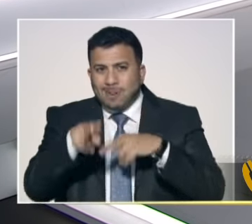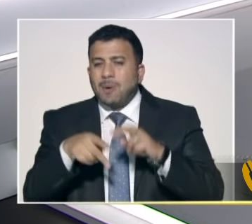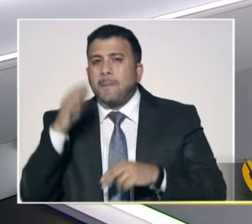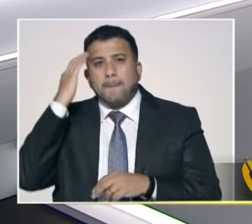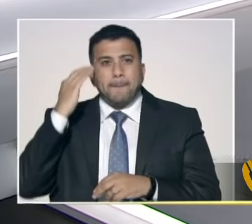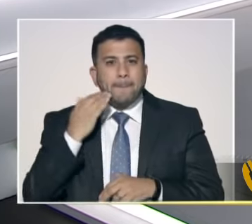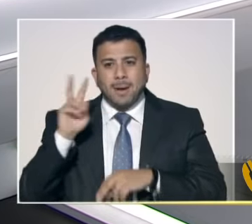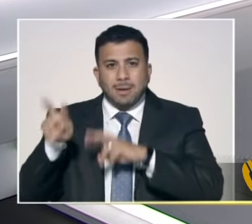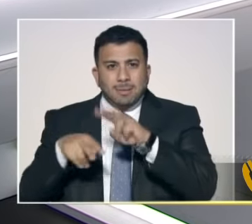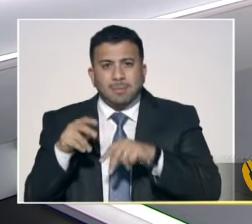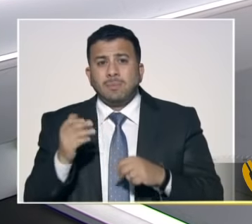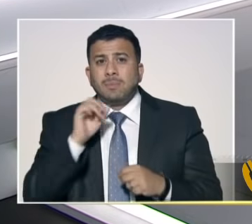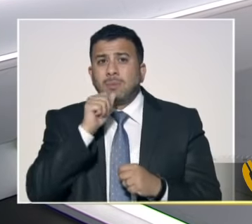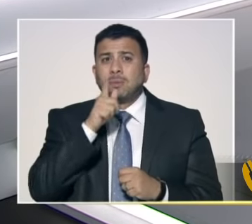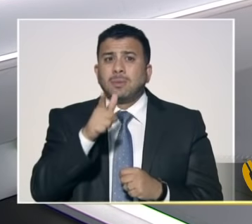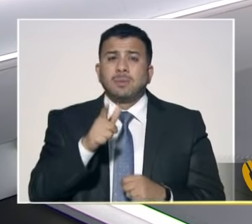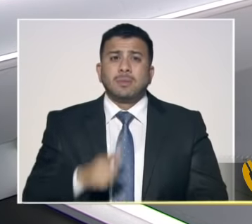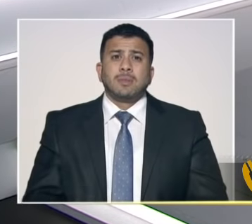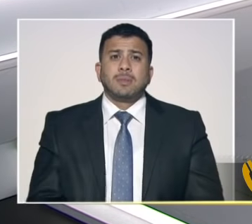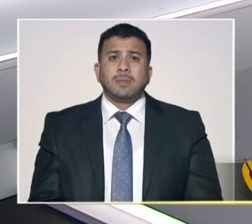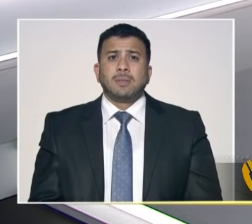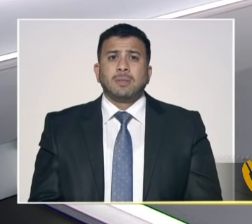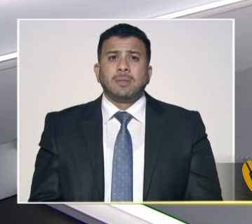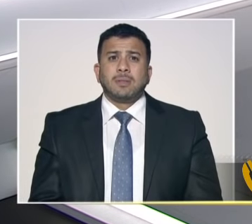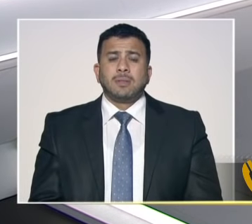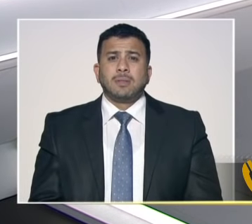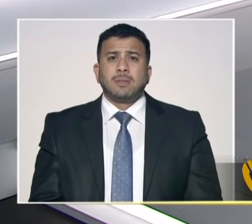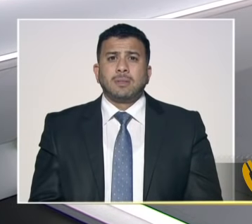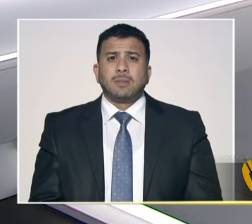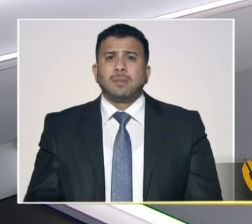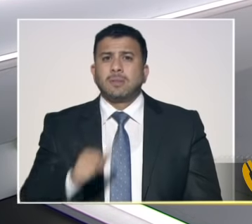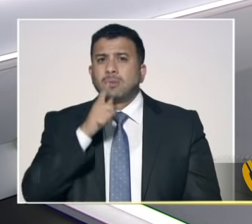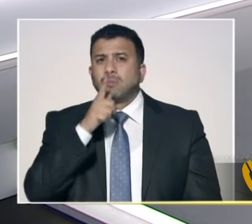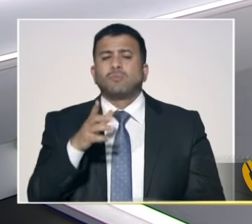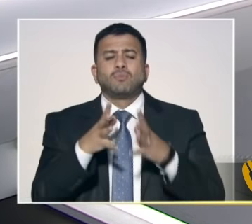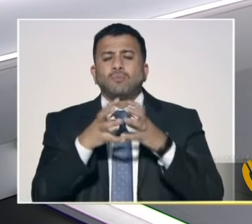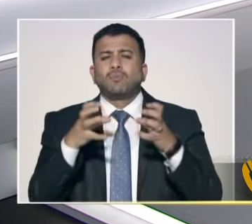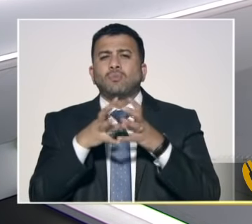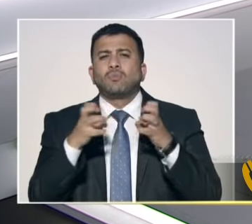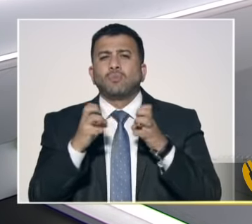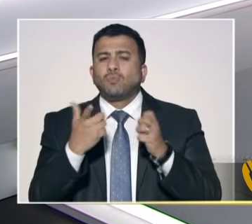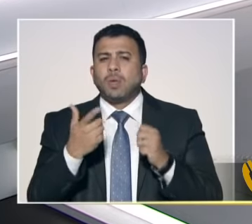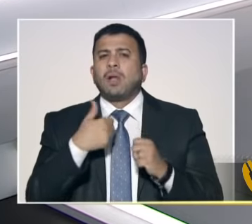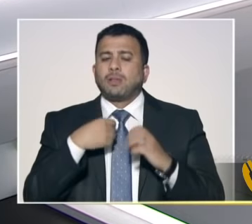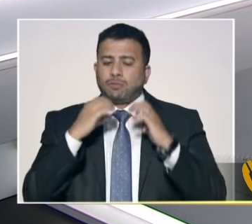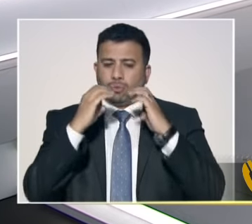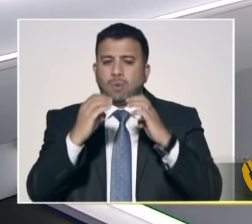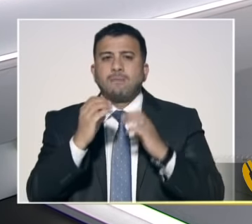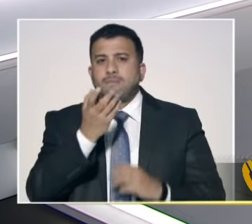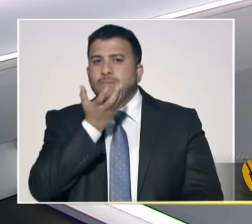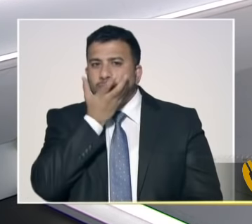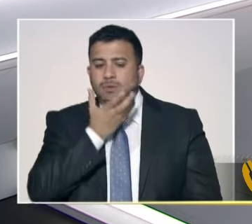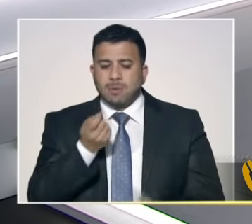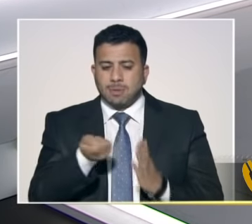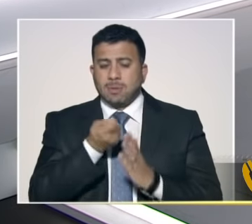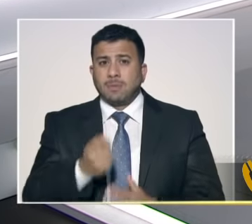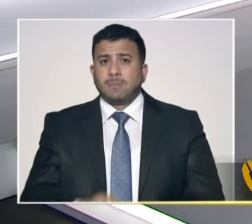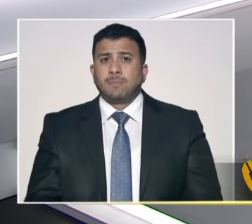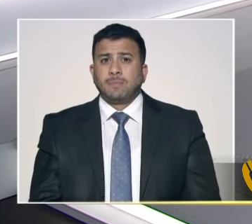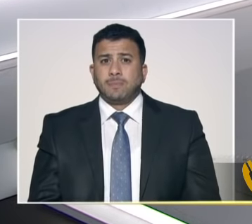شو الحكم اذا كان دويت معاه انا وهيك؟ ان شاء الله يا منور. وبعنيش، وكان مثلا هو لا يجوز،